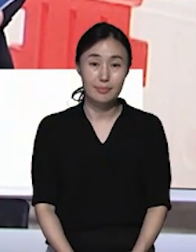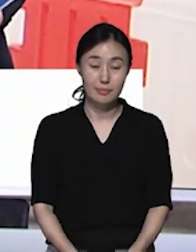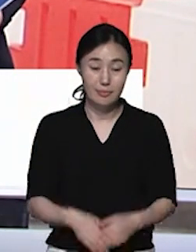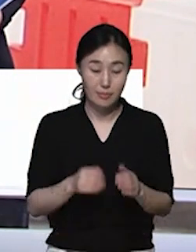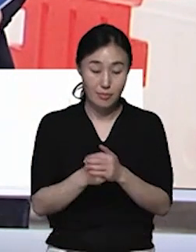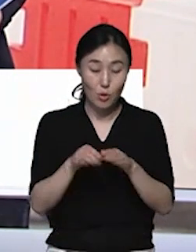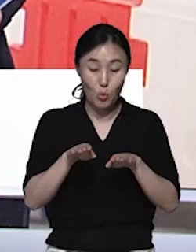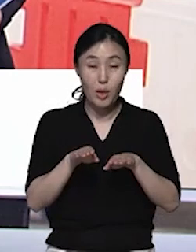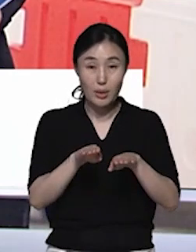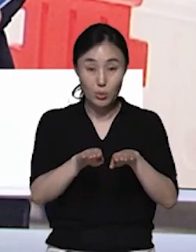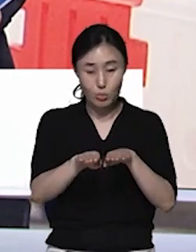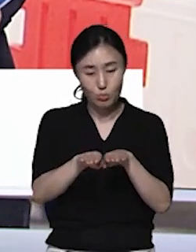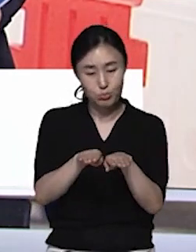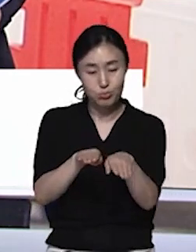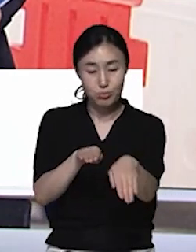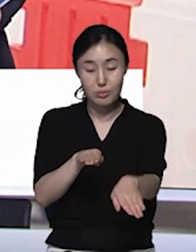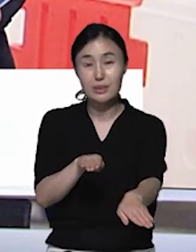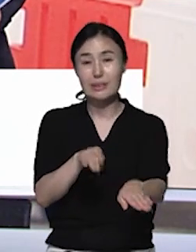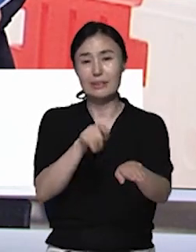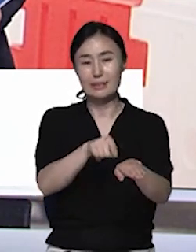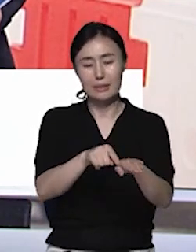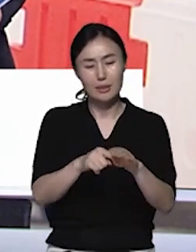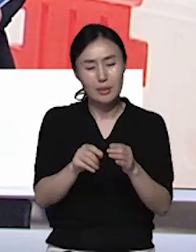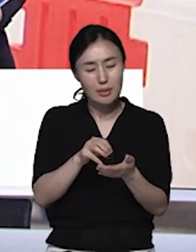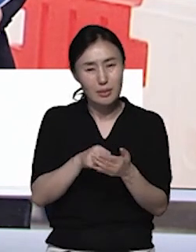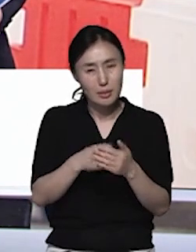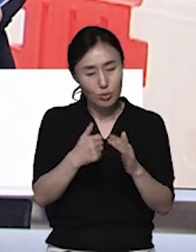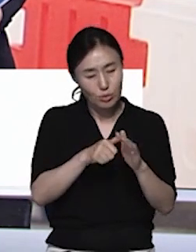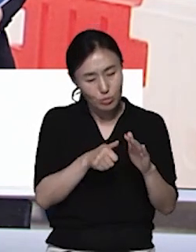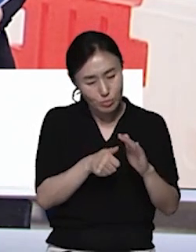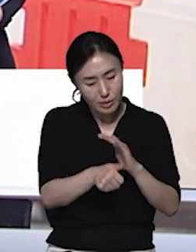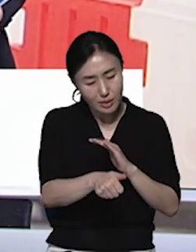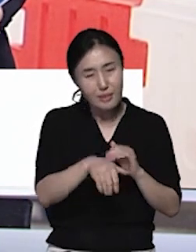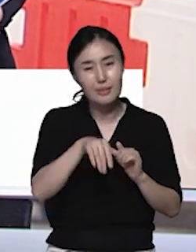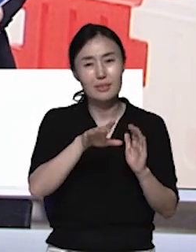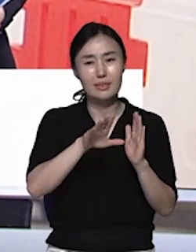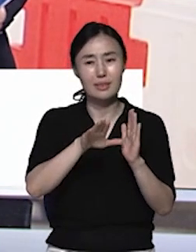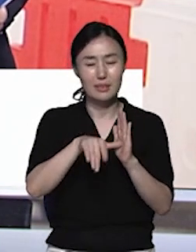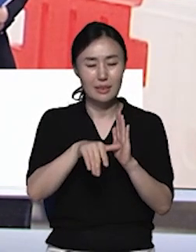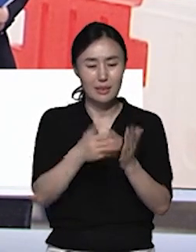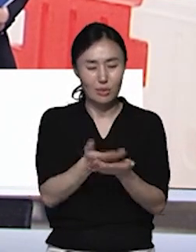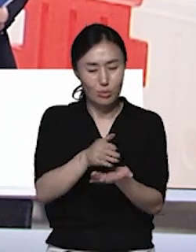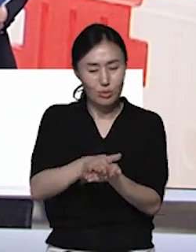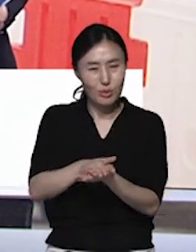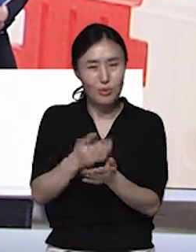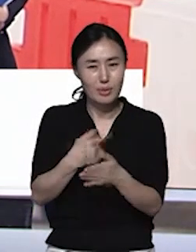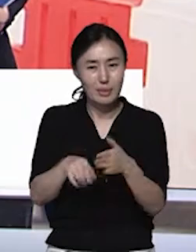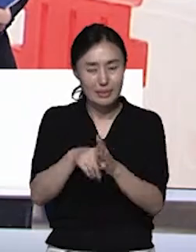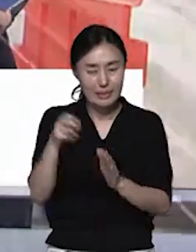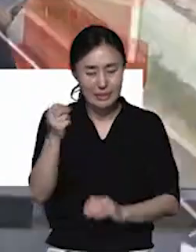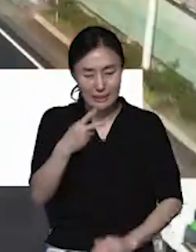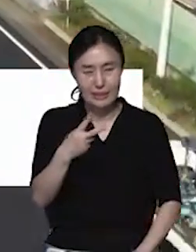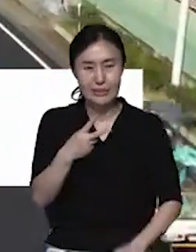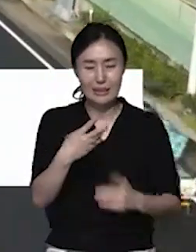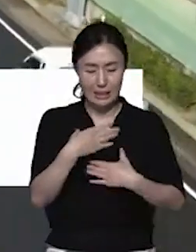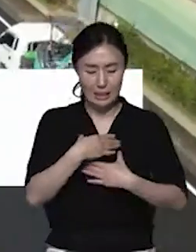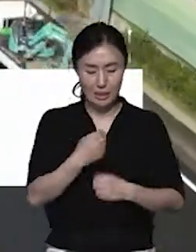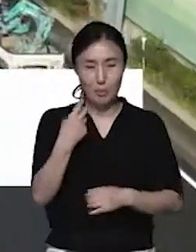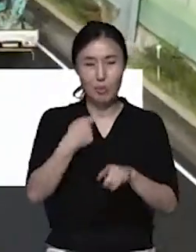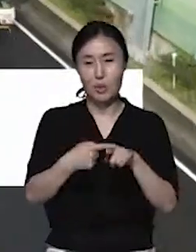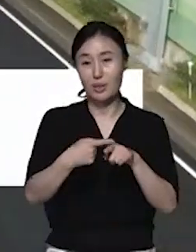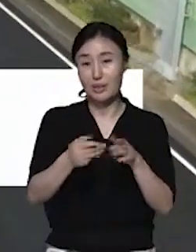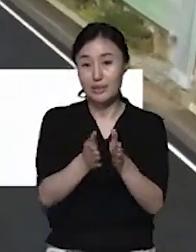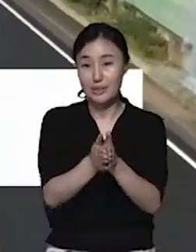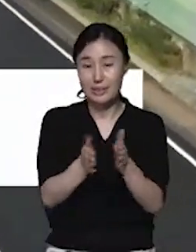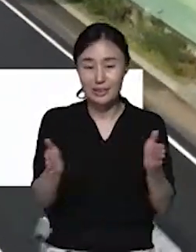좌측 진출입로 안전성 문제로 개통이 지연된 광주 지산 IC를 재시공하기 위한 절차가 시작됐습니다.